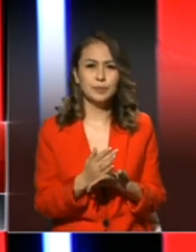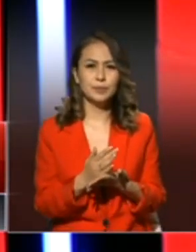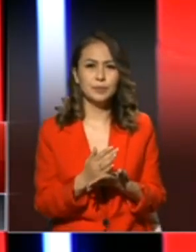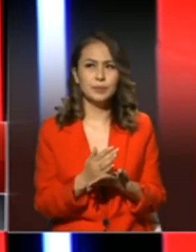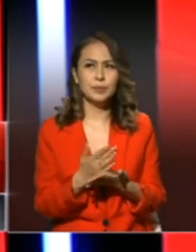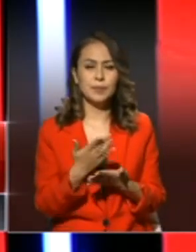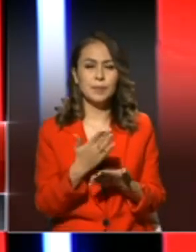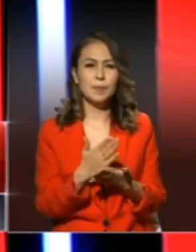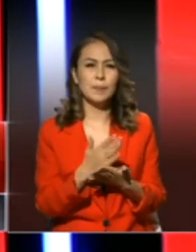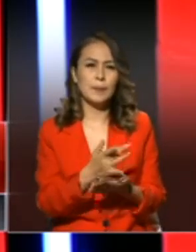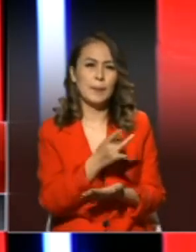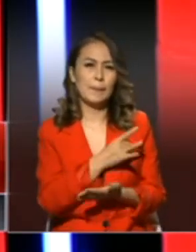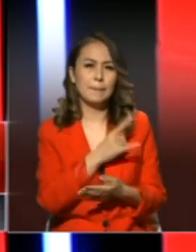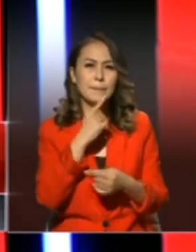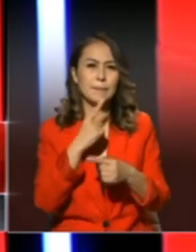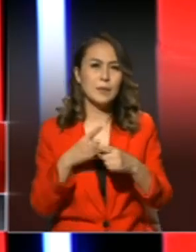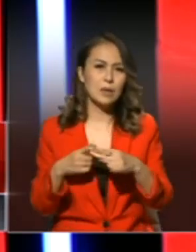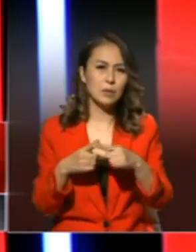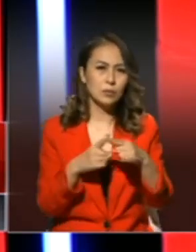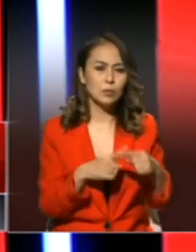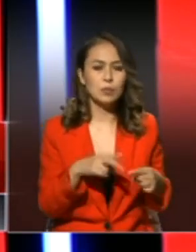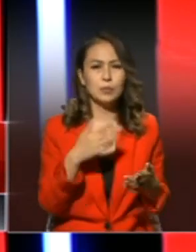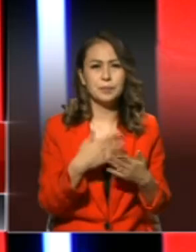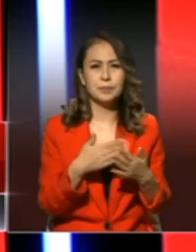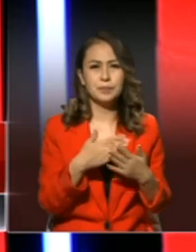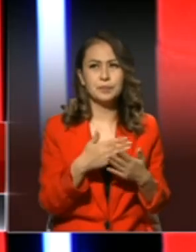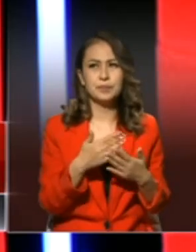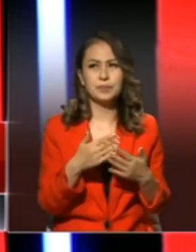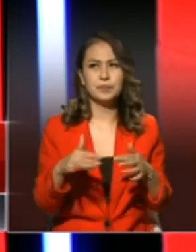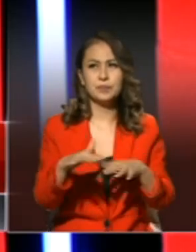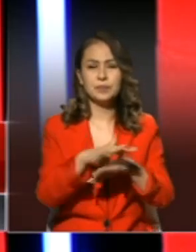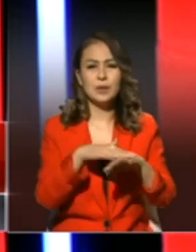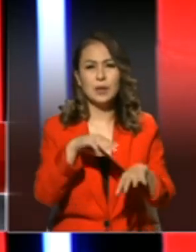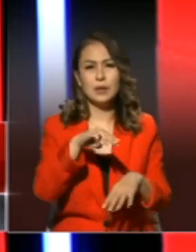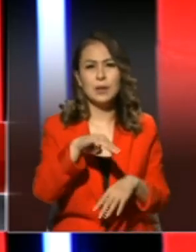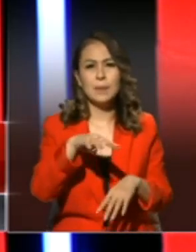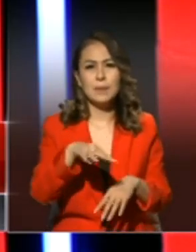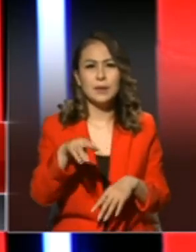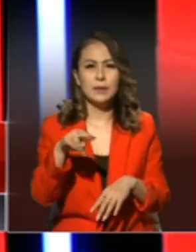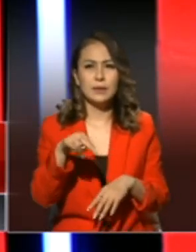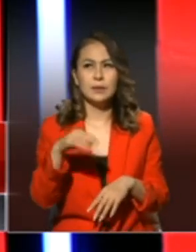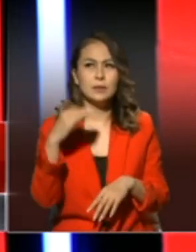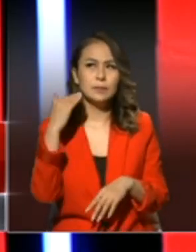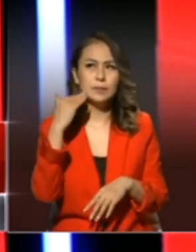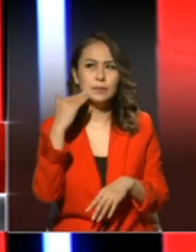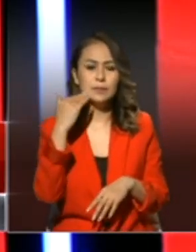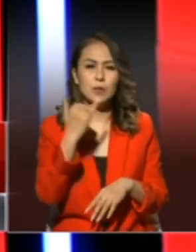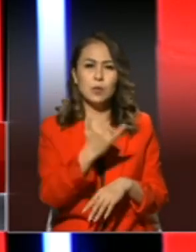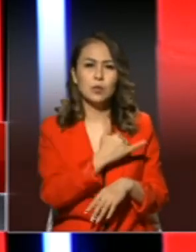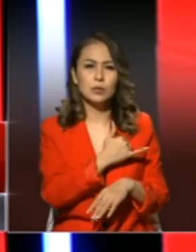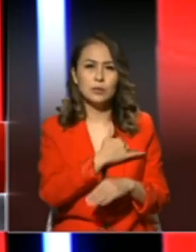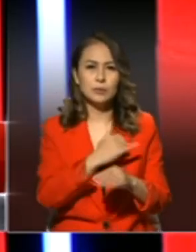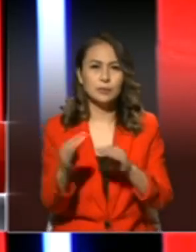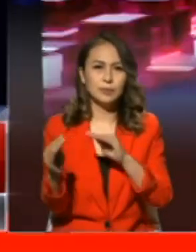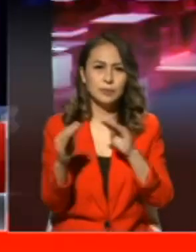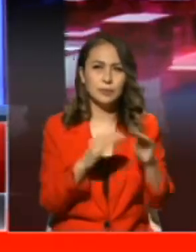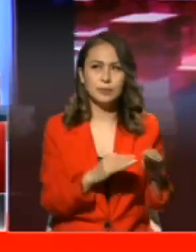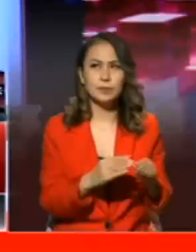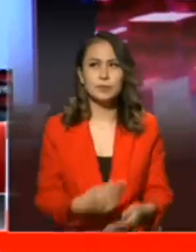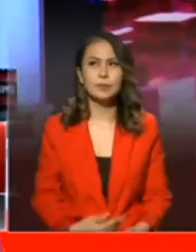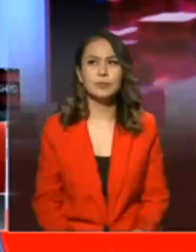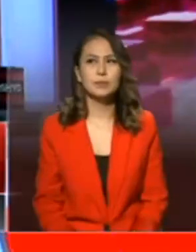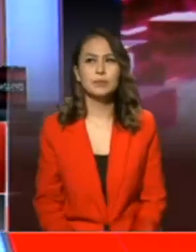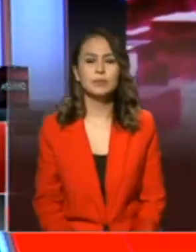Мысалға Беларусия мен посткеңестік мемлекеттердің арасында, қазіргі ТМД мемлекеттердің арасында бір деңгейде. Біздің елімізде трансплантация, бауыр. Төмен деп айтайын